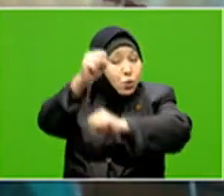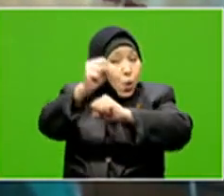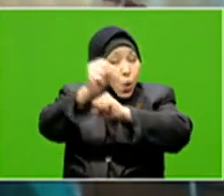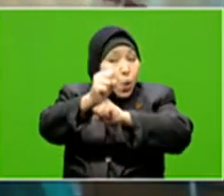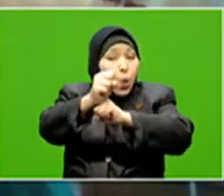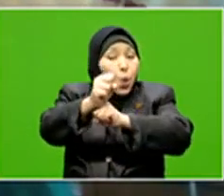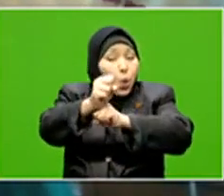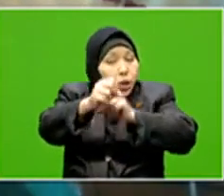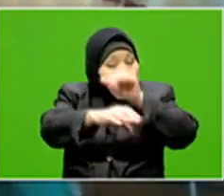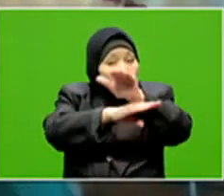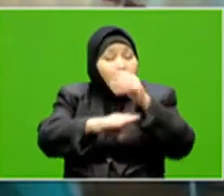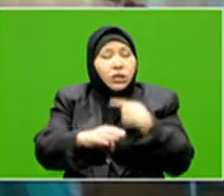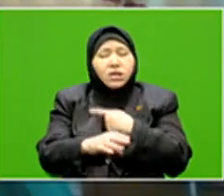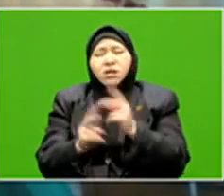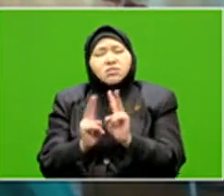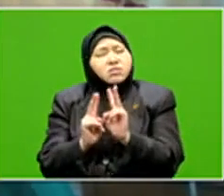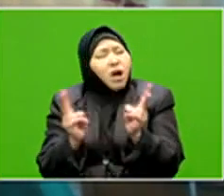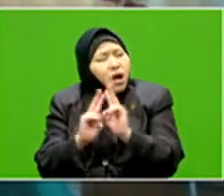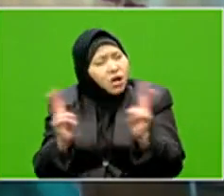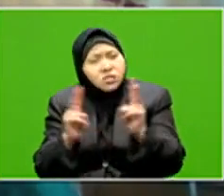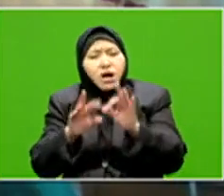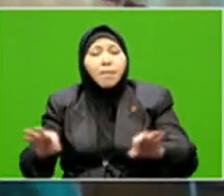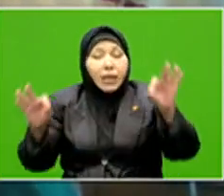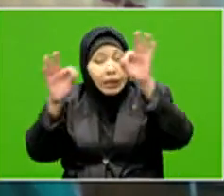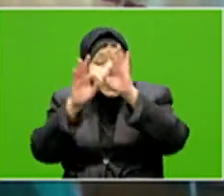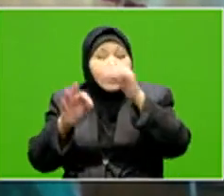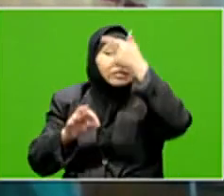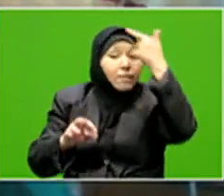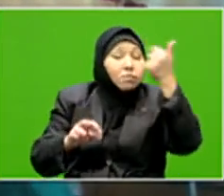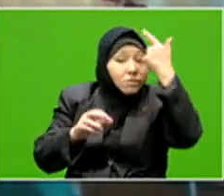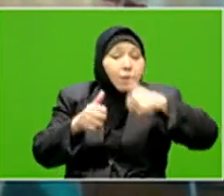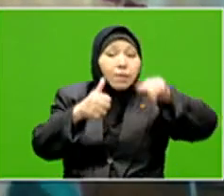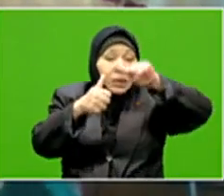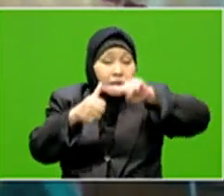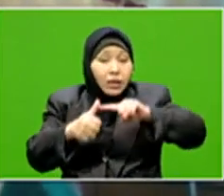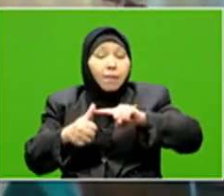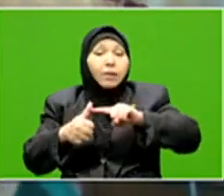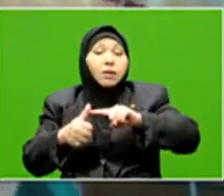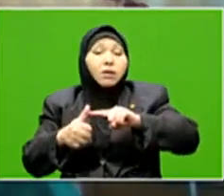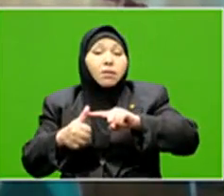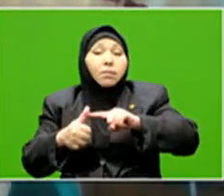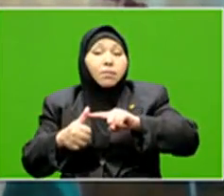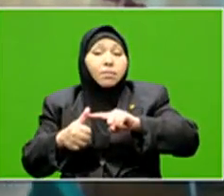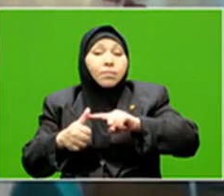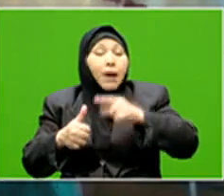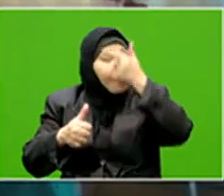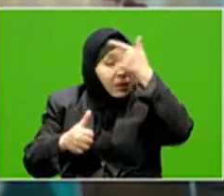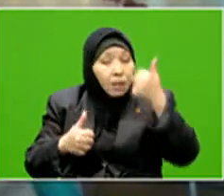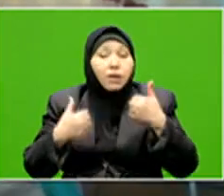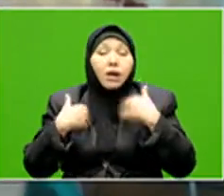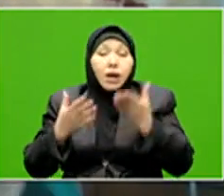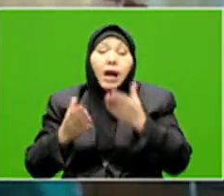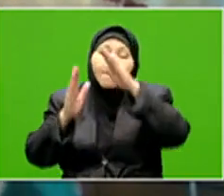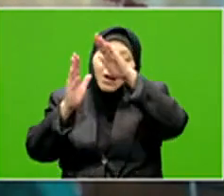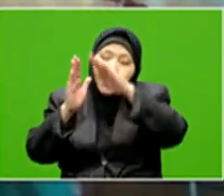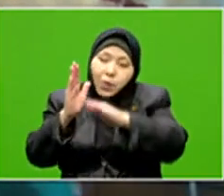dakwah kita, dan ianya sangat-sangat penting. Di mana antara sebabnya, yang pertama saya boleh berikan sebabnya, ianya yang pertamanya nak